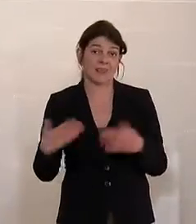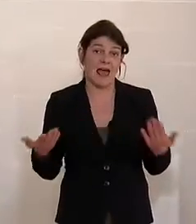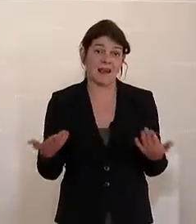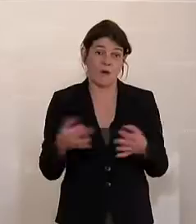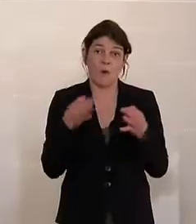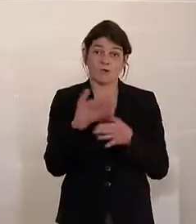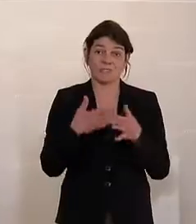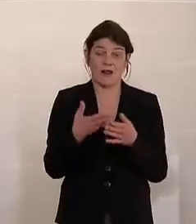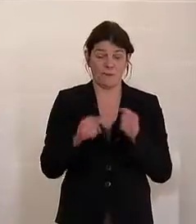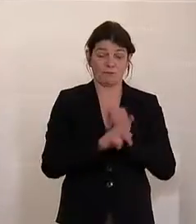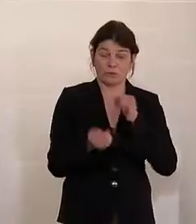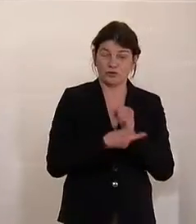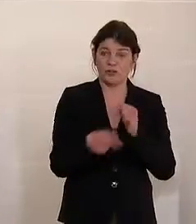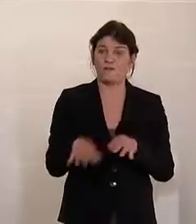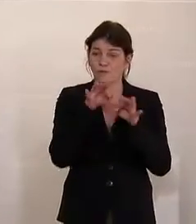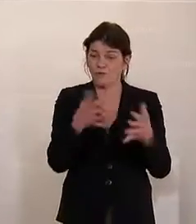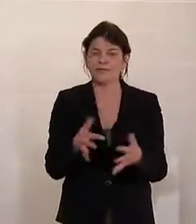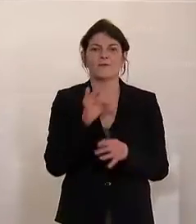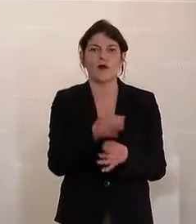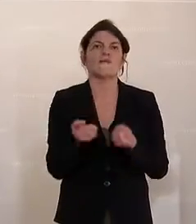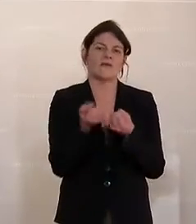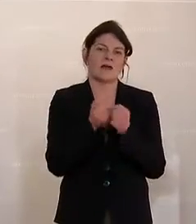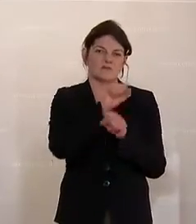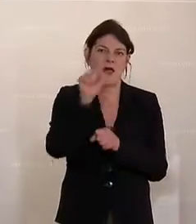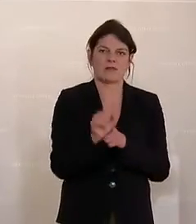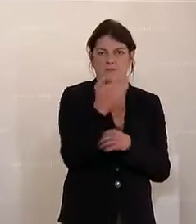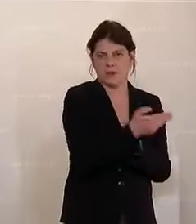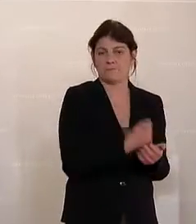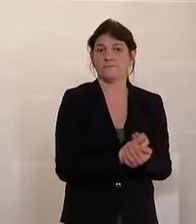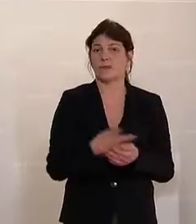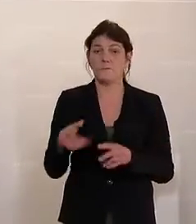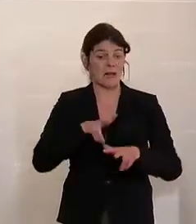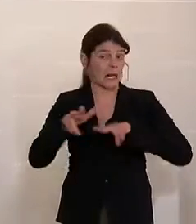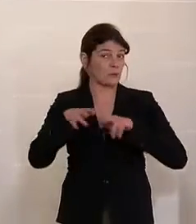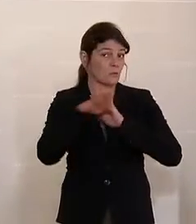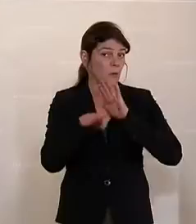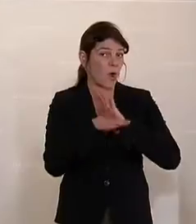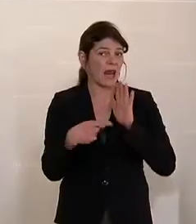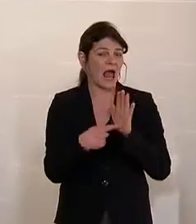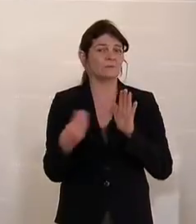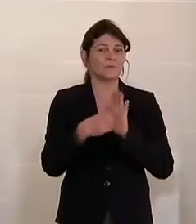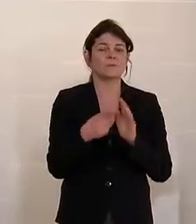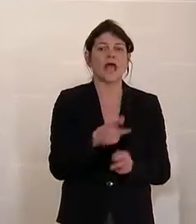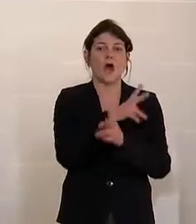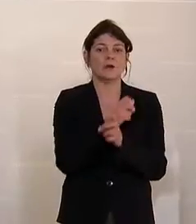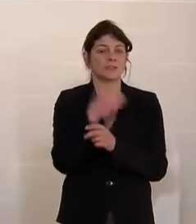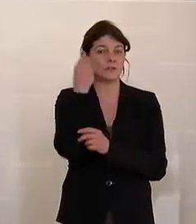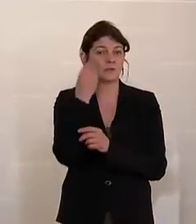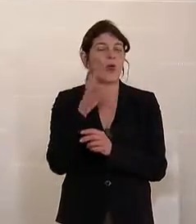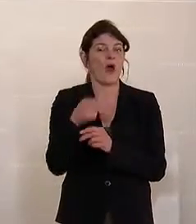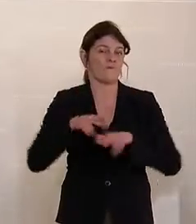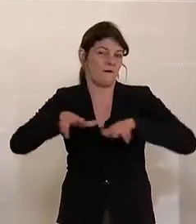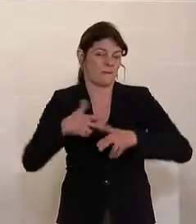ein Großteil des Budgets in die Verwaltungsakademie. Wir haben ja im Regierungsprogramm die Austrian School of Government, die